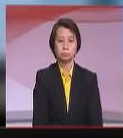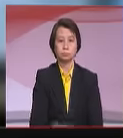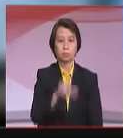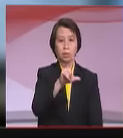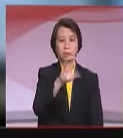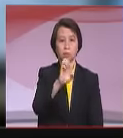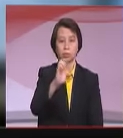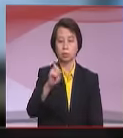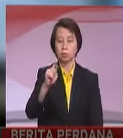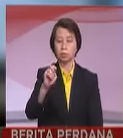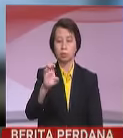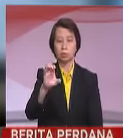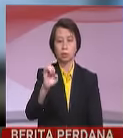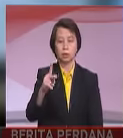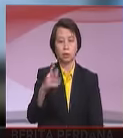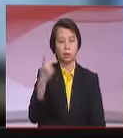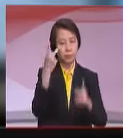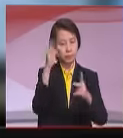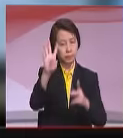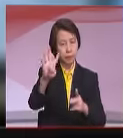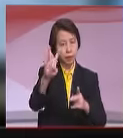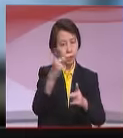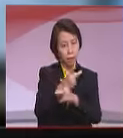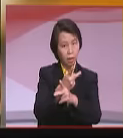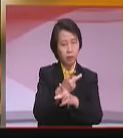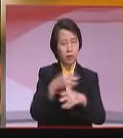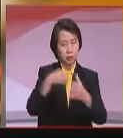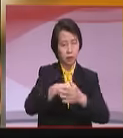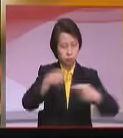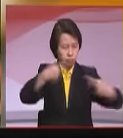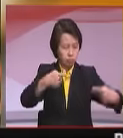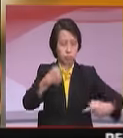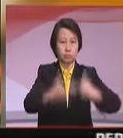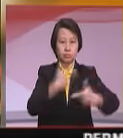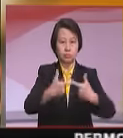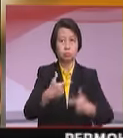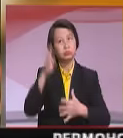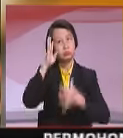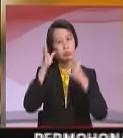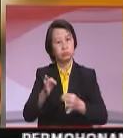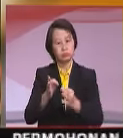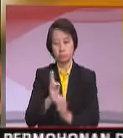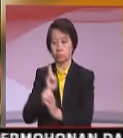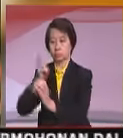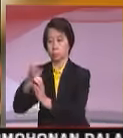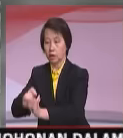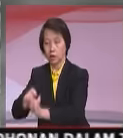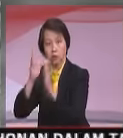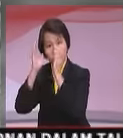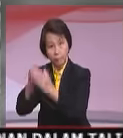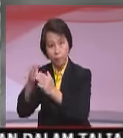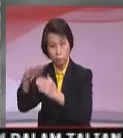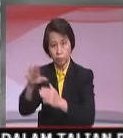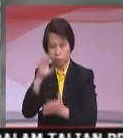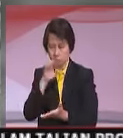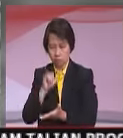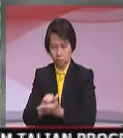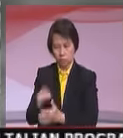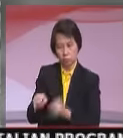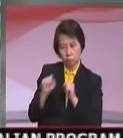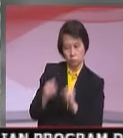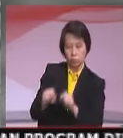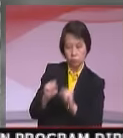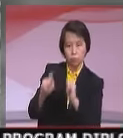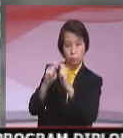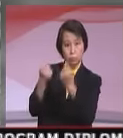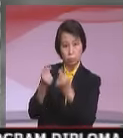Lee Tak yang telah 4 musim beraksi dalam saingan Liga M membuat keputusan untuk menyertai Pahang selepas yakin dengan kemampuan